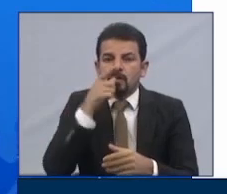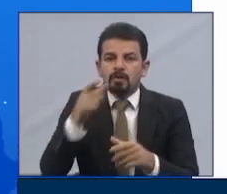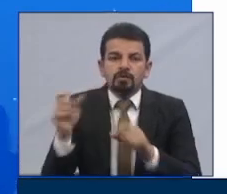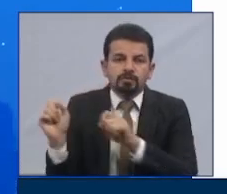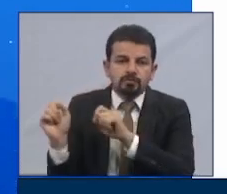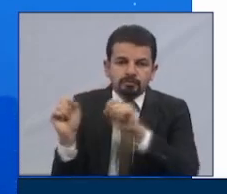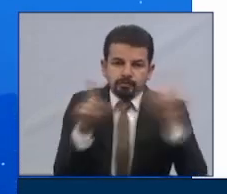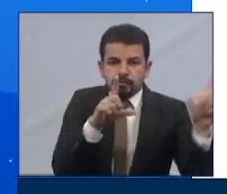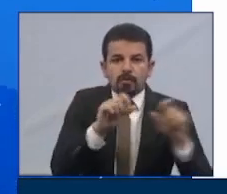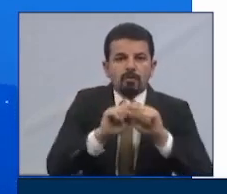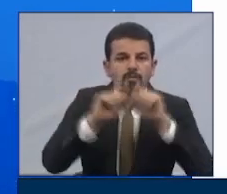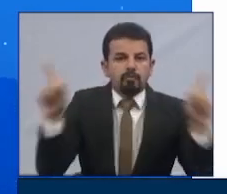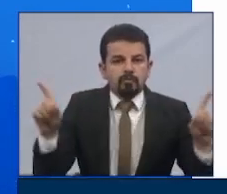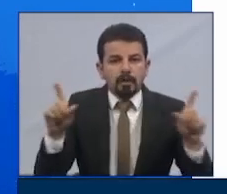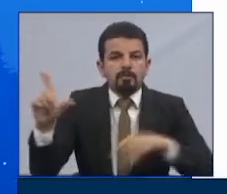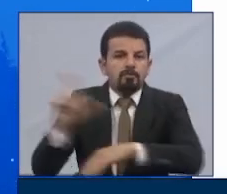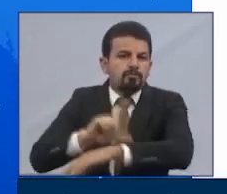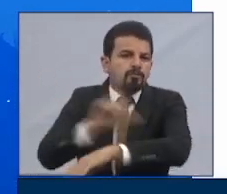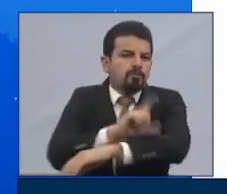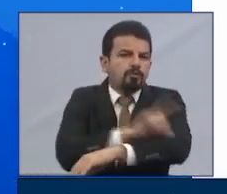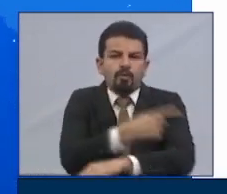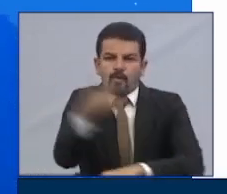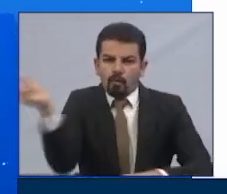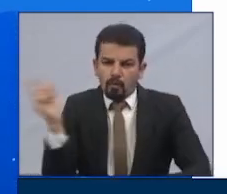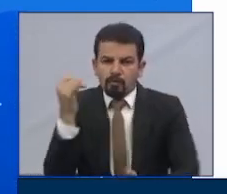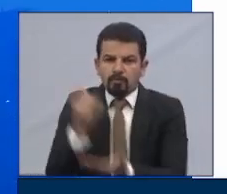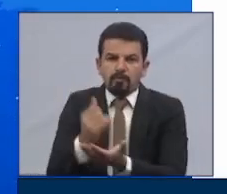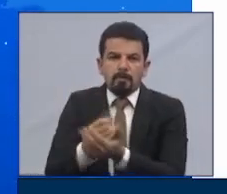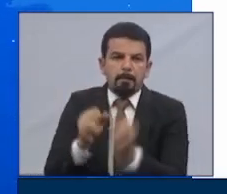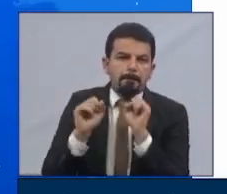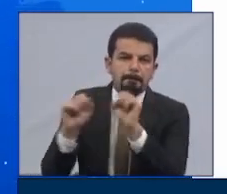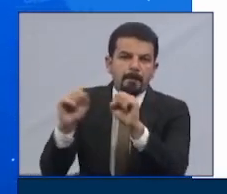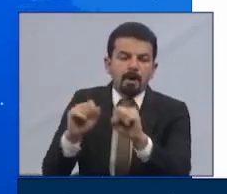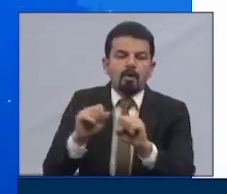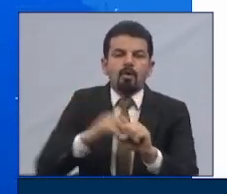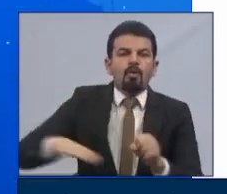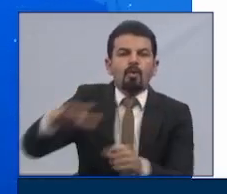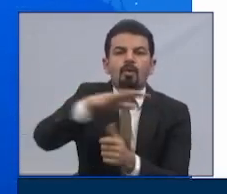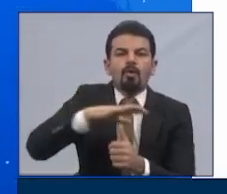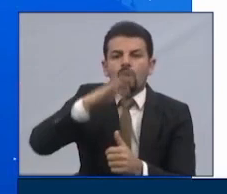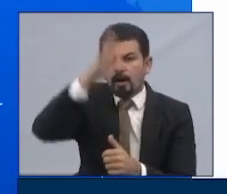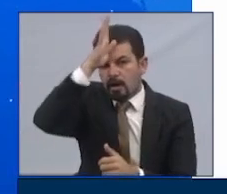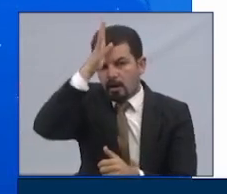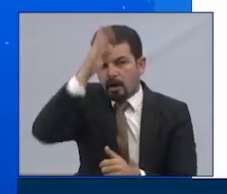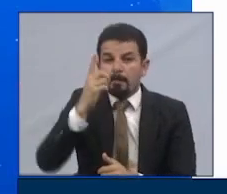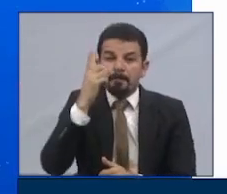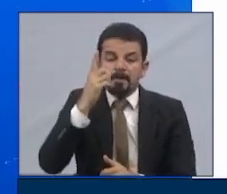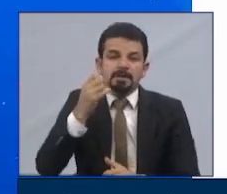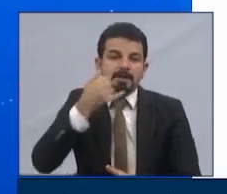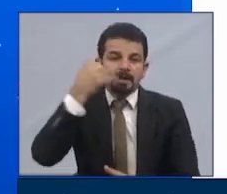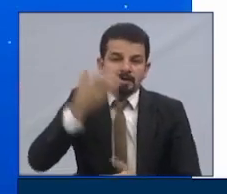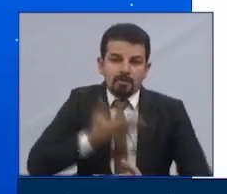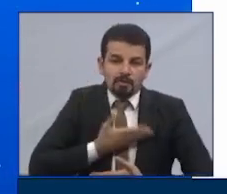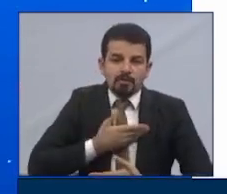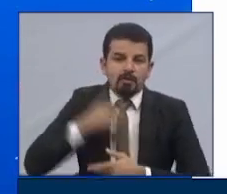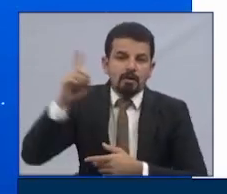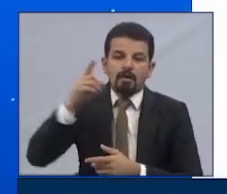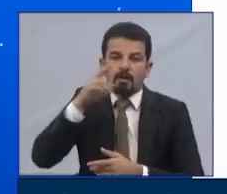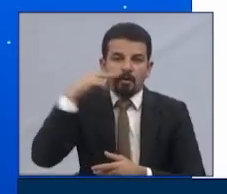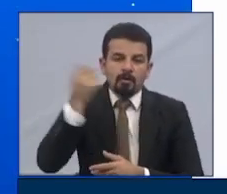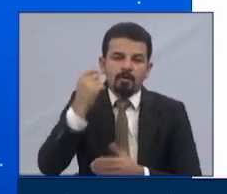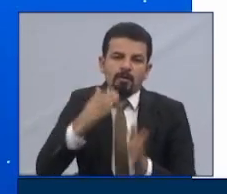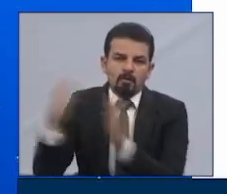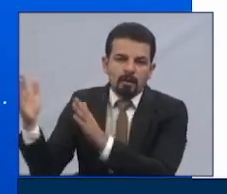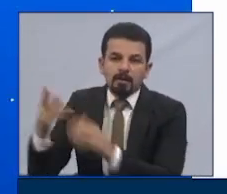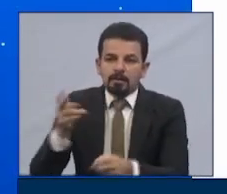دوائرها ومديريات ومكاتب التحقيق التابعة لها في عموم العراق عدا إقليم كردستان. وبينت الهيئة في